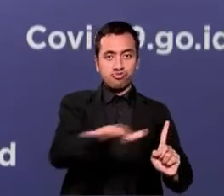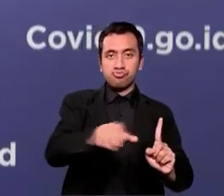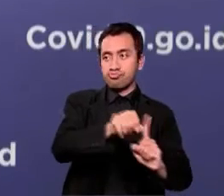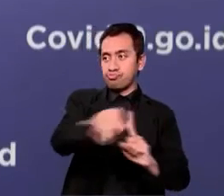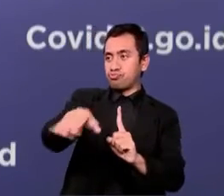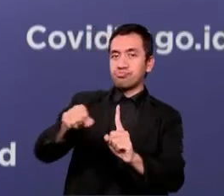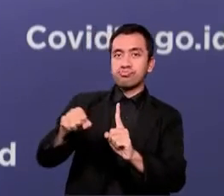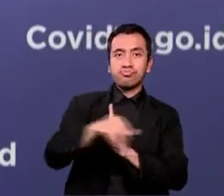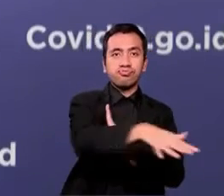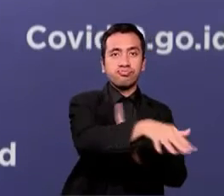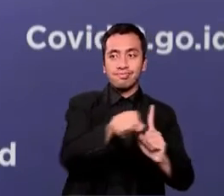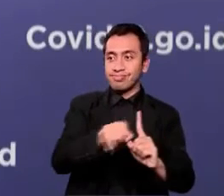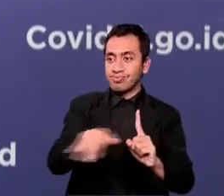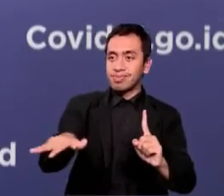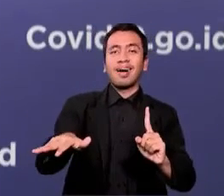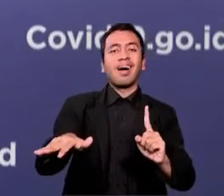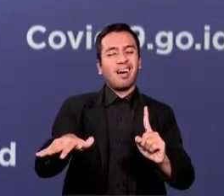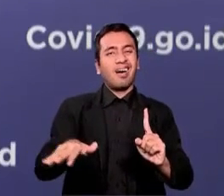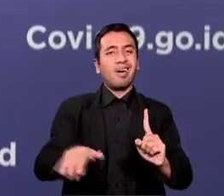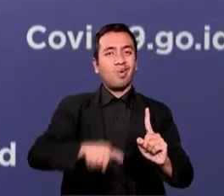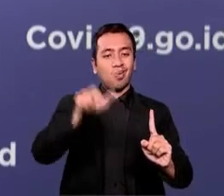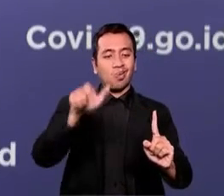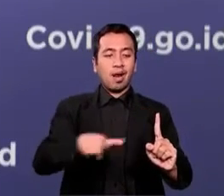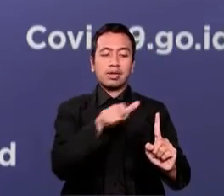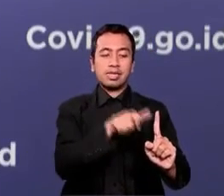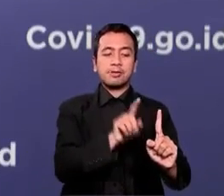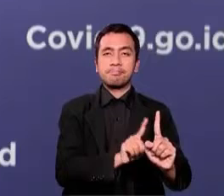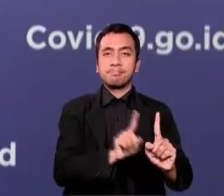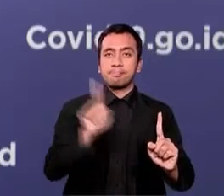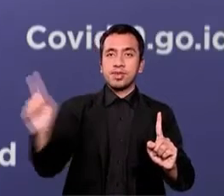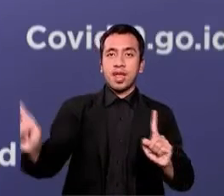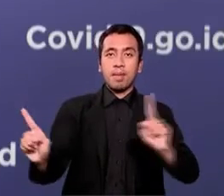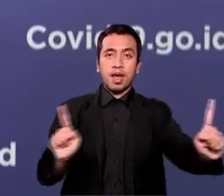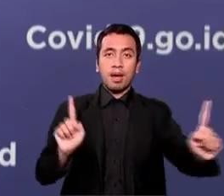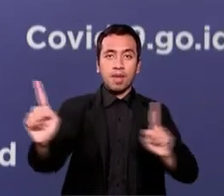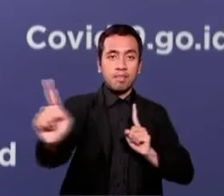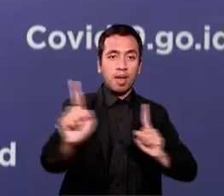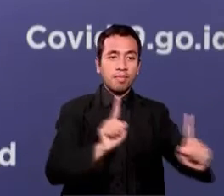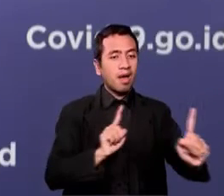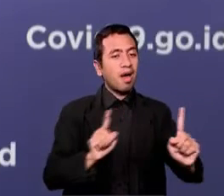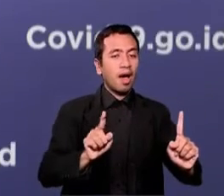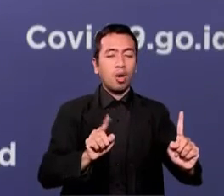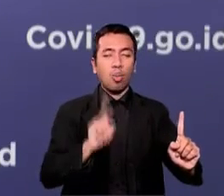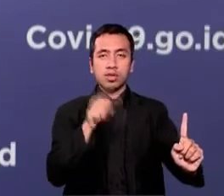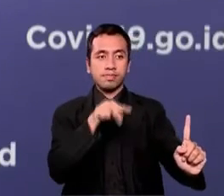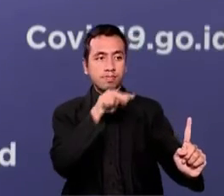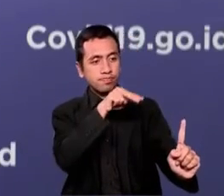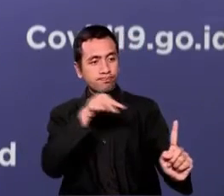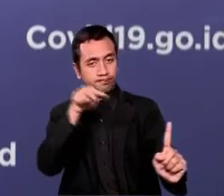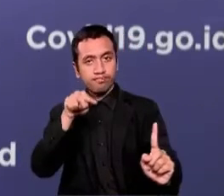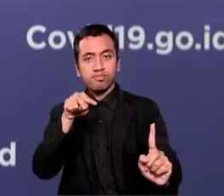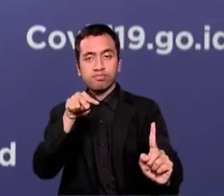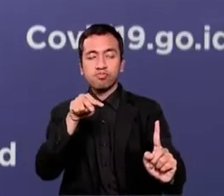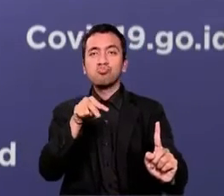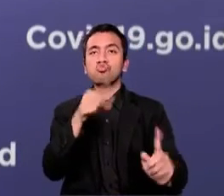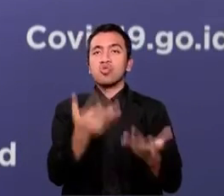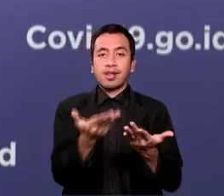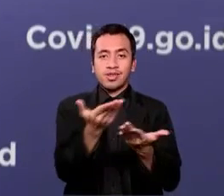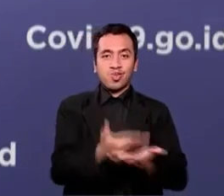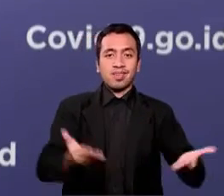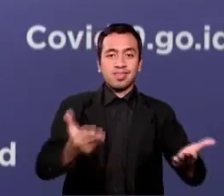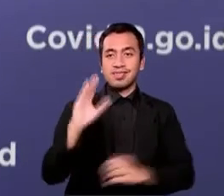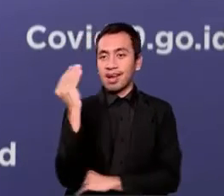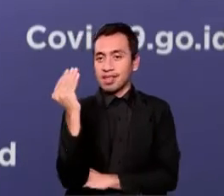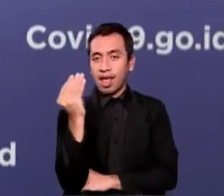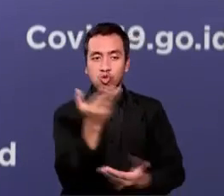menjadi sesuatu yang penting untuk kita perhatikan pasti akan berbeda antara Ibukota Jakarta